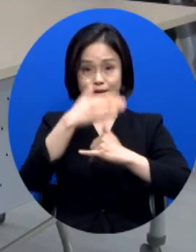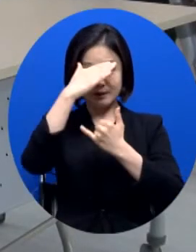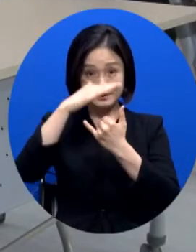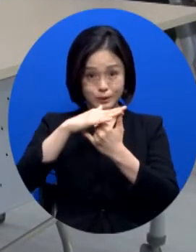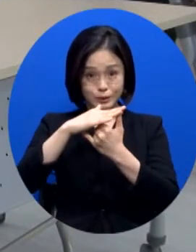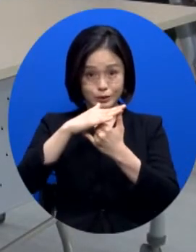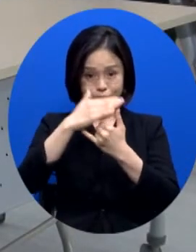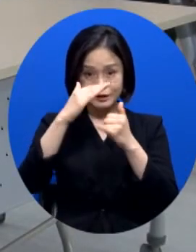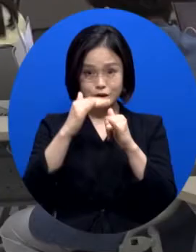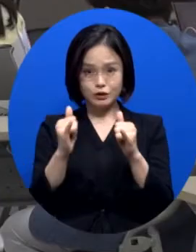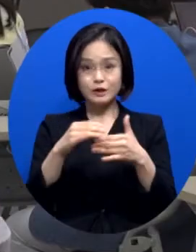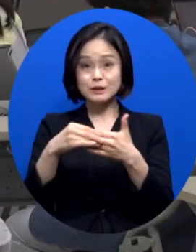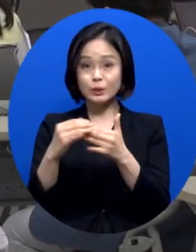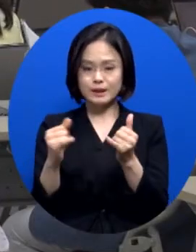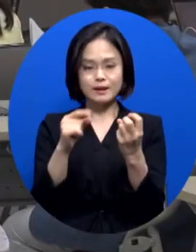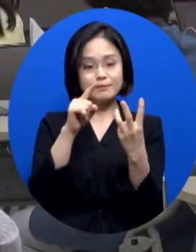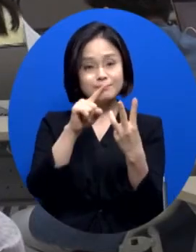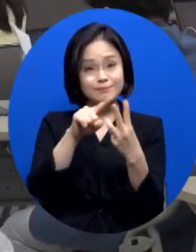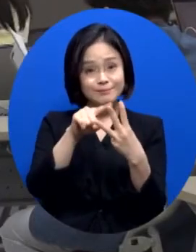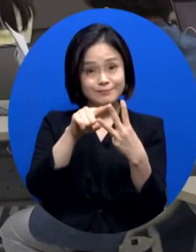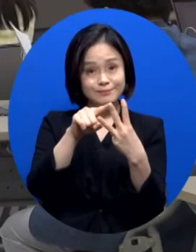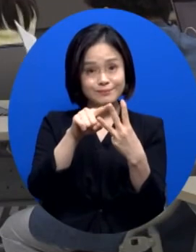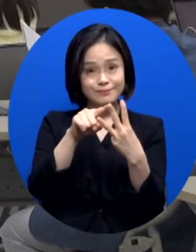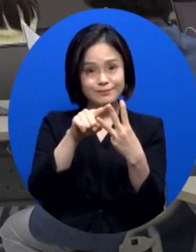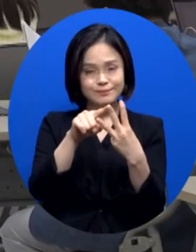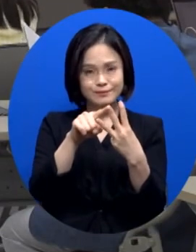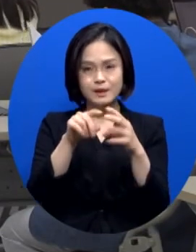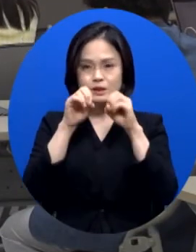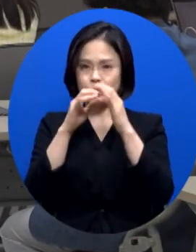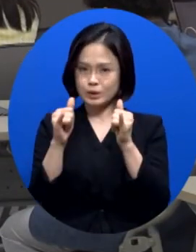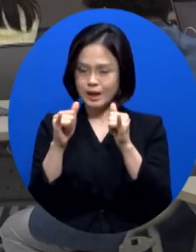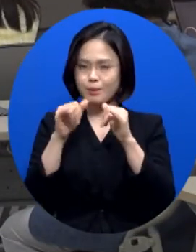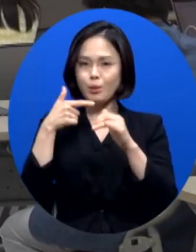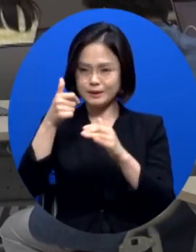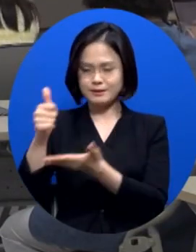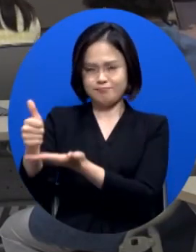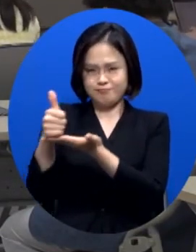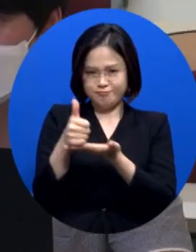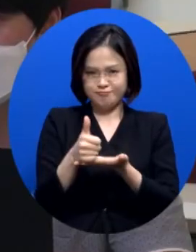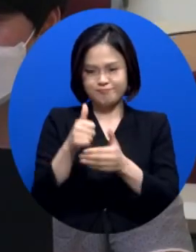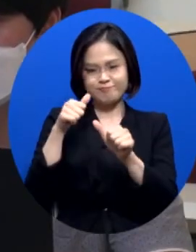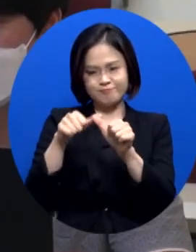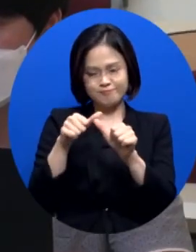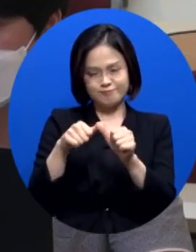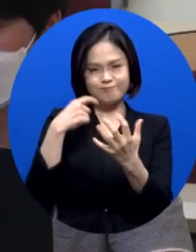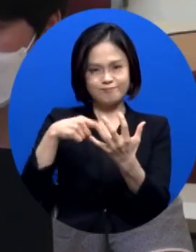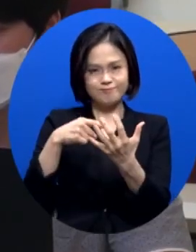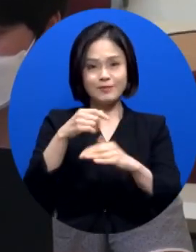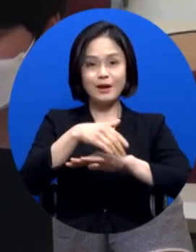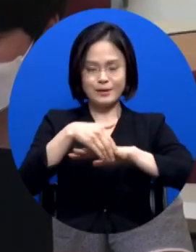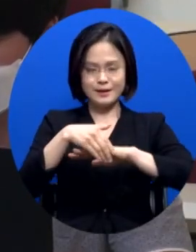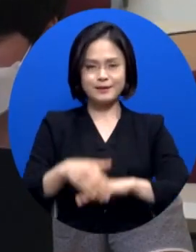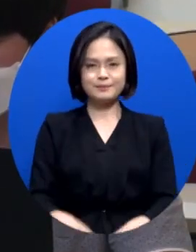지도자과정 에는 현장 사역자들이 강사로 참여해 지속적인 멘토링 교육을 진행할 계획입니다